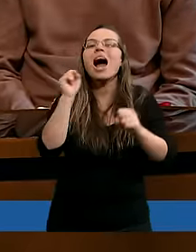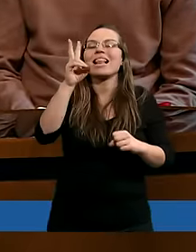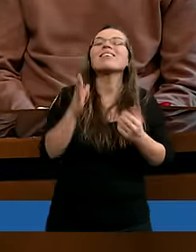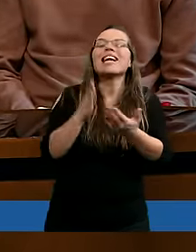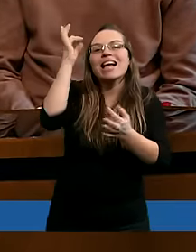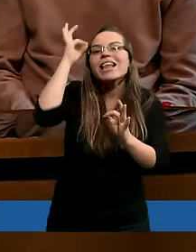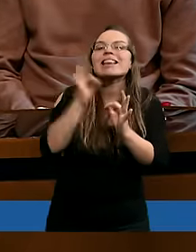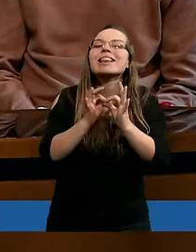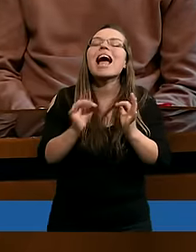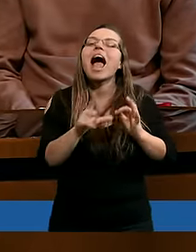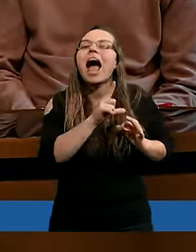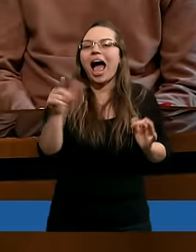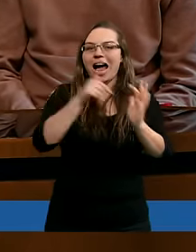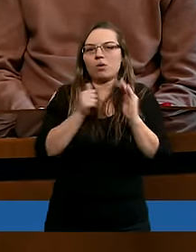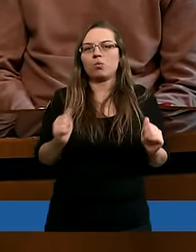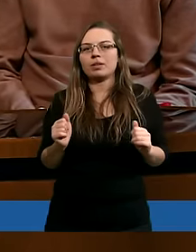ideał.